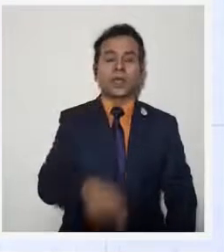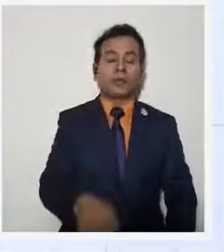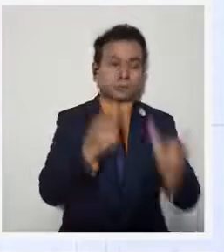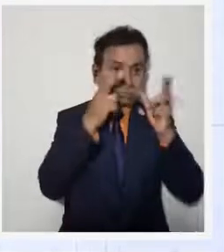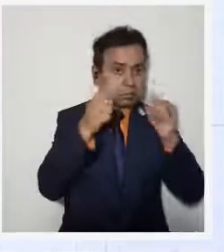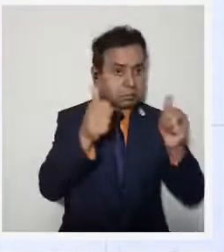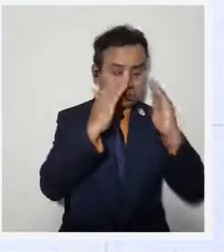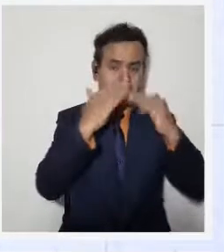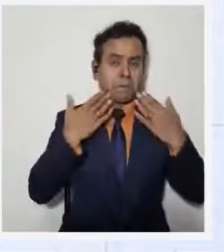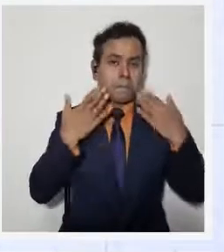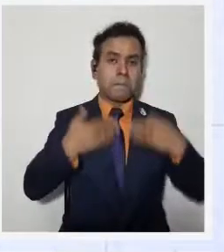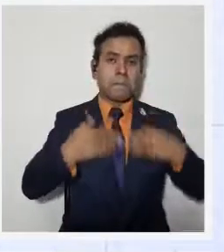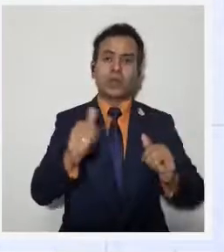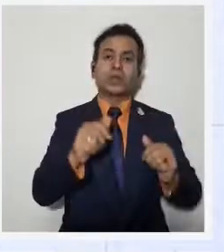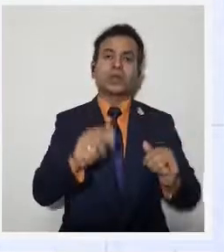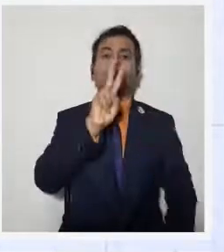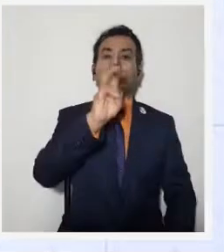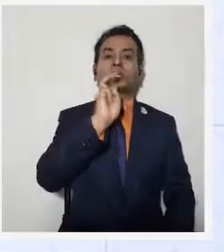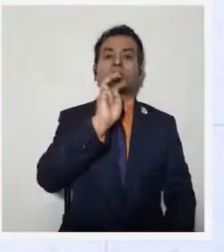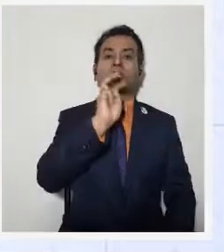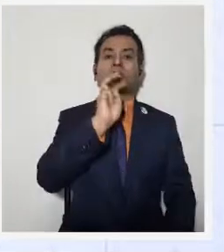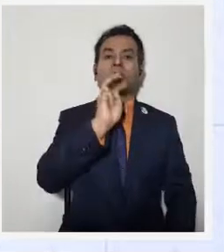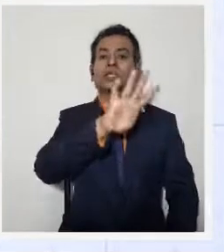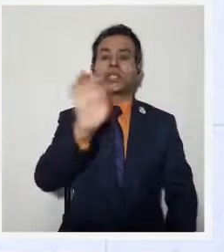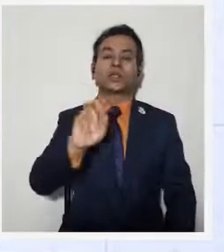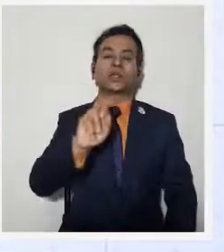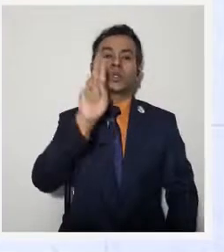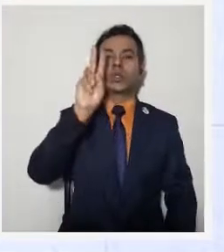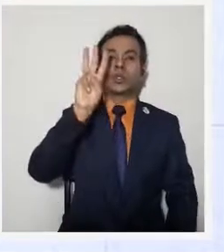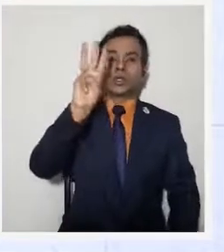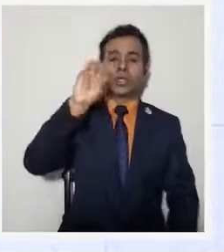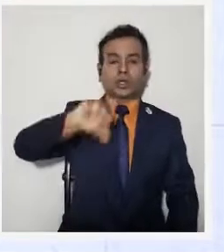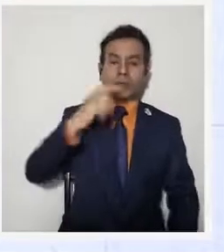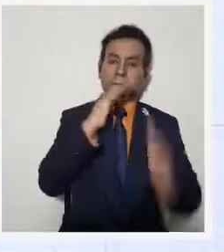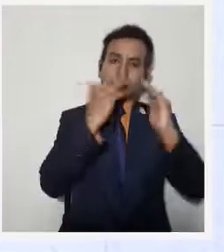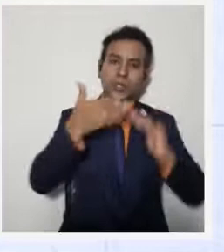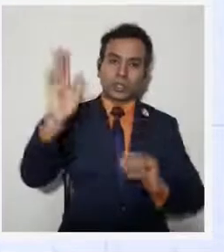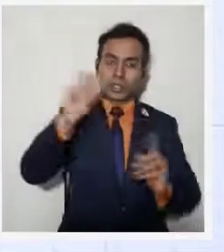24 ঘন্টায় কোয়ারেন্টাইনে এসেছে 2360 জন এবং ছাড় পেয়েছে